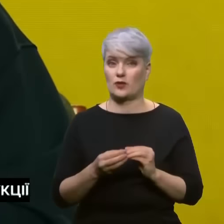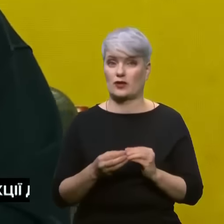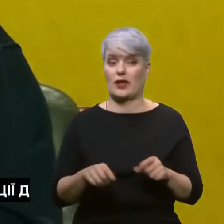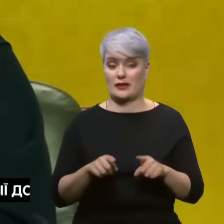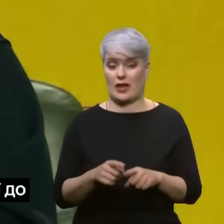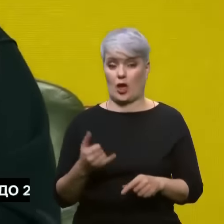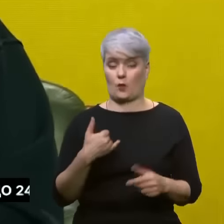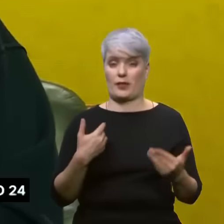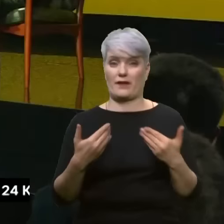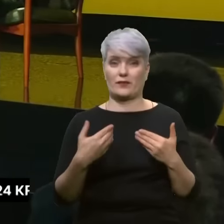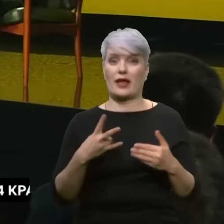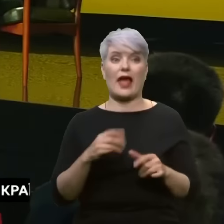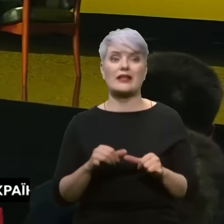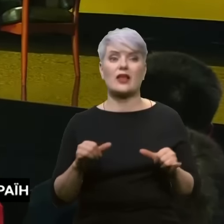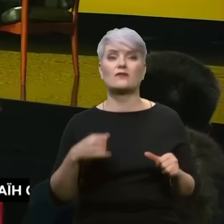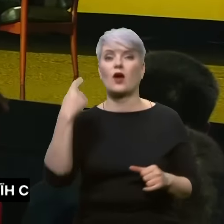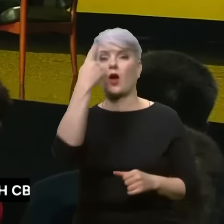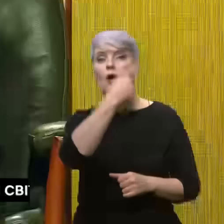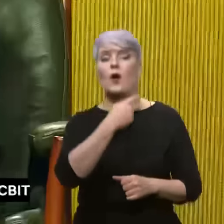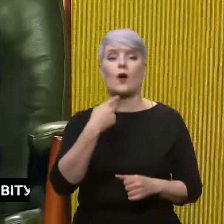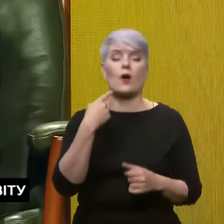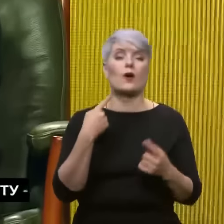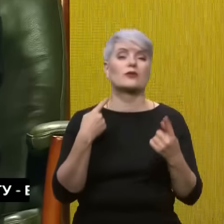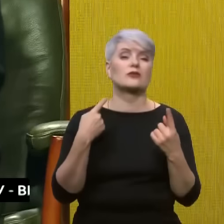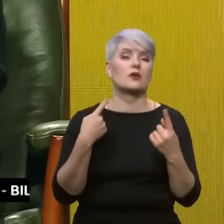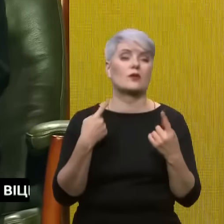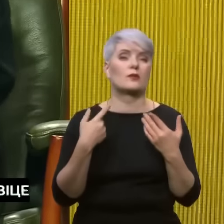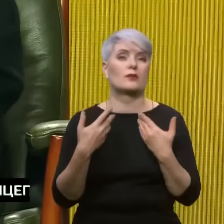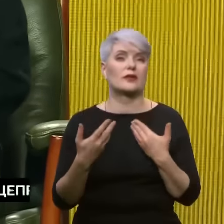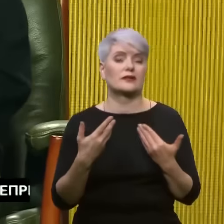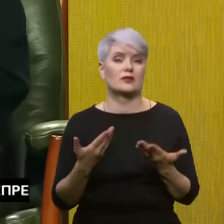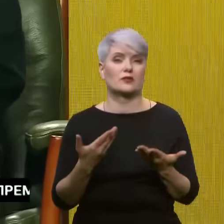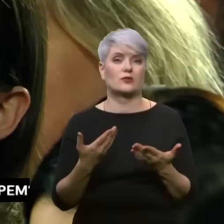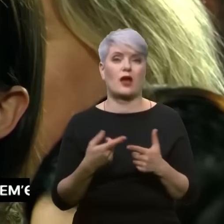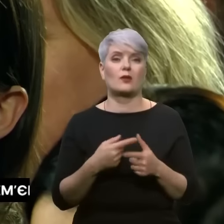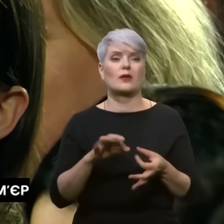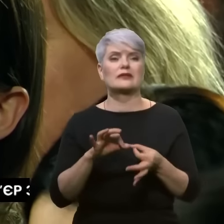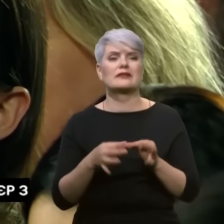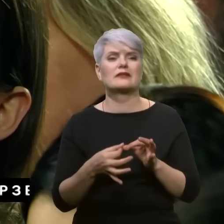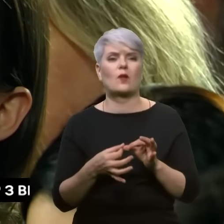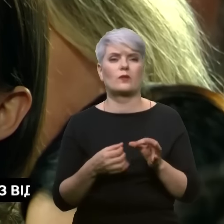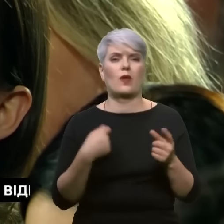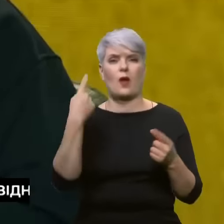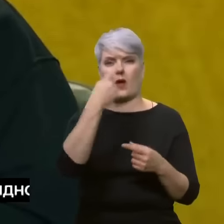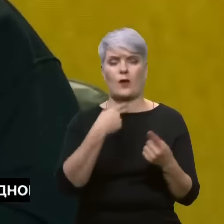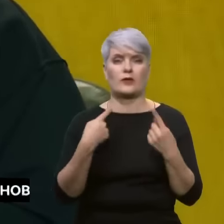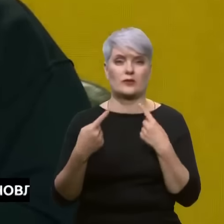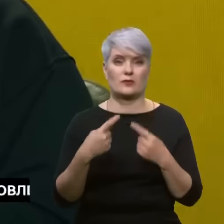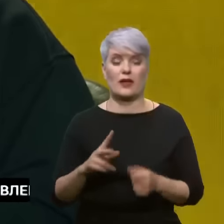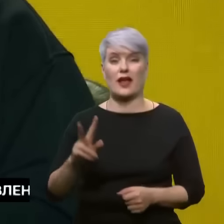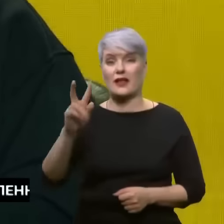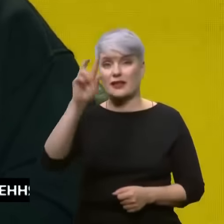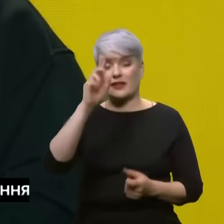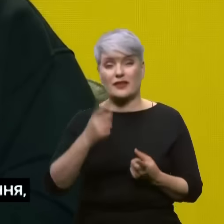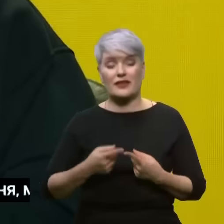розвиваю будь-які особистості або складнощі в особистості. Держава